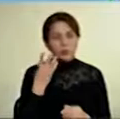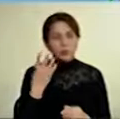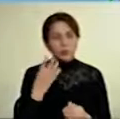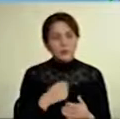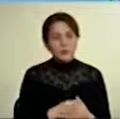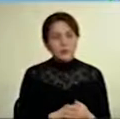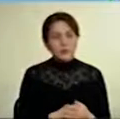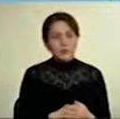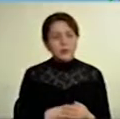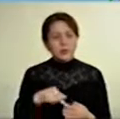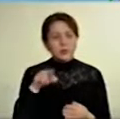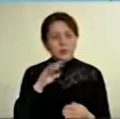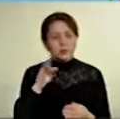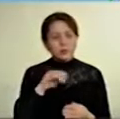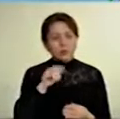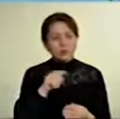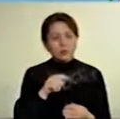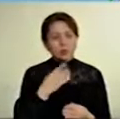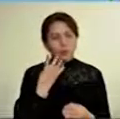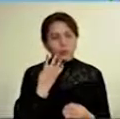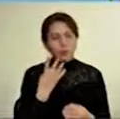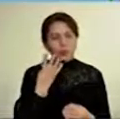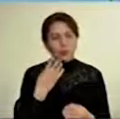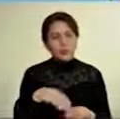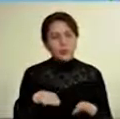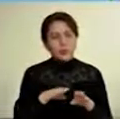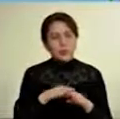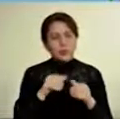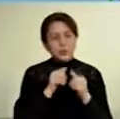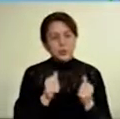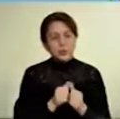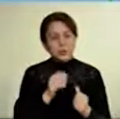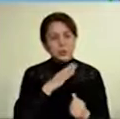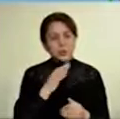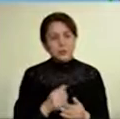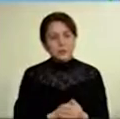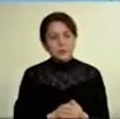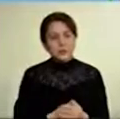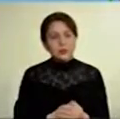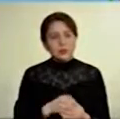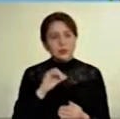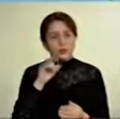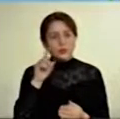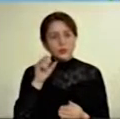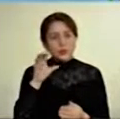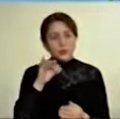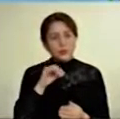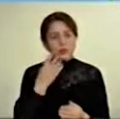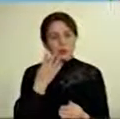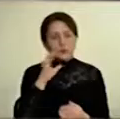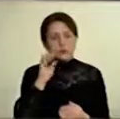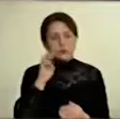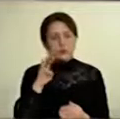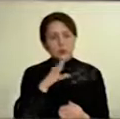4. Ya'ni bu 4 ga teng shakl ekan. Yuzasi 4 sm'ga teng